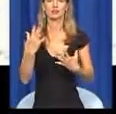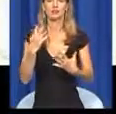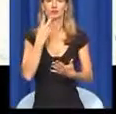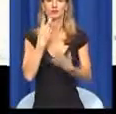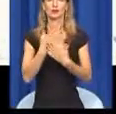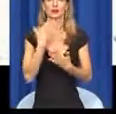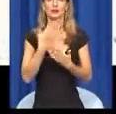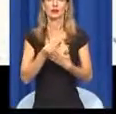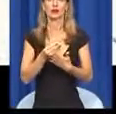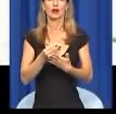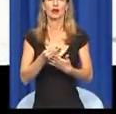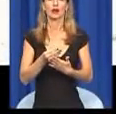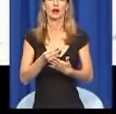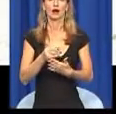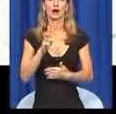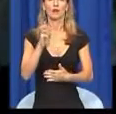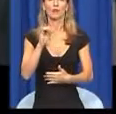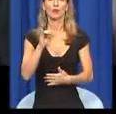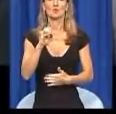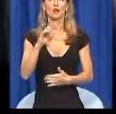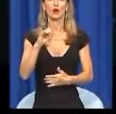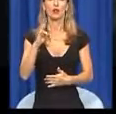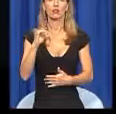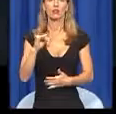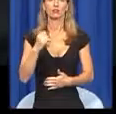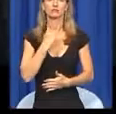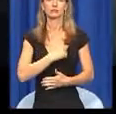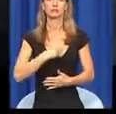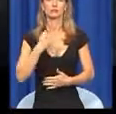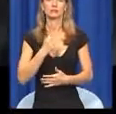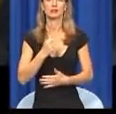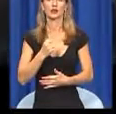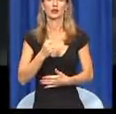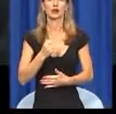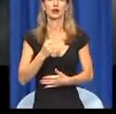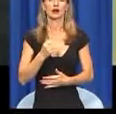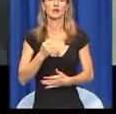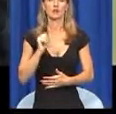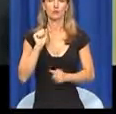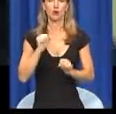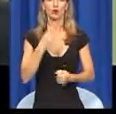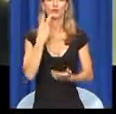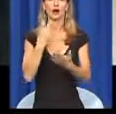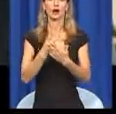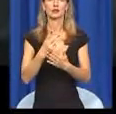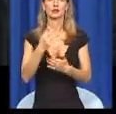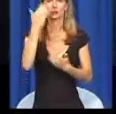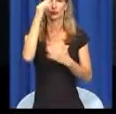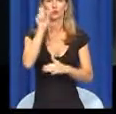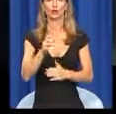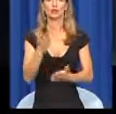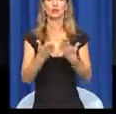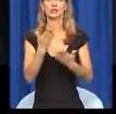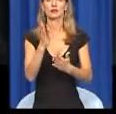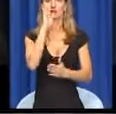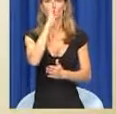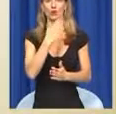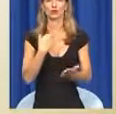охоронні інстинкти, босерон не висловлює агресії при зустрічі з незнайомцями, якщо ті не налаштовані